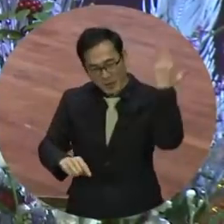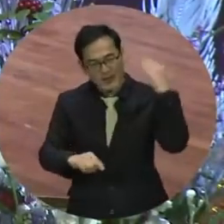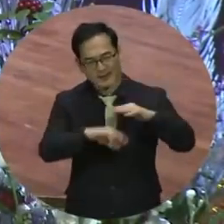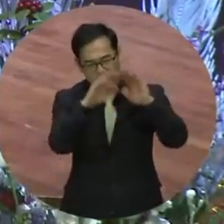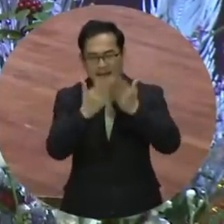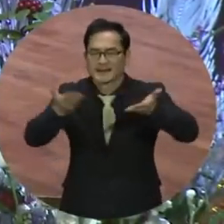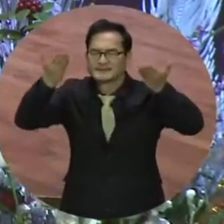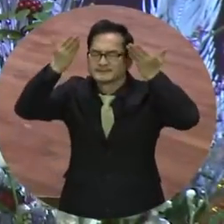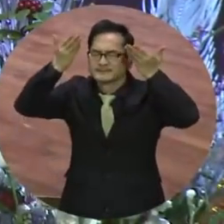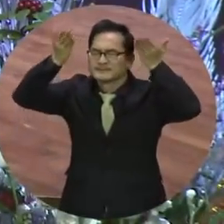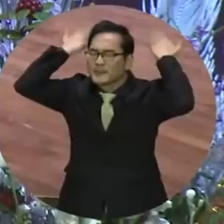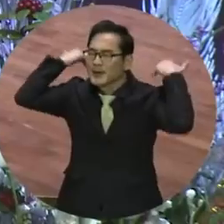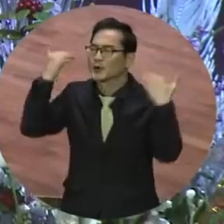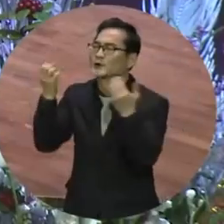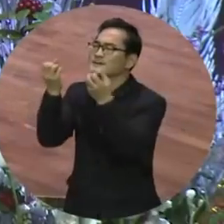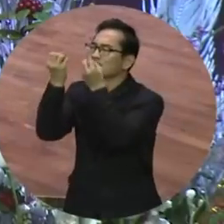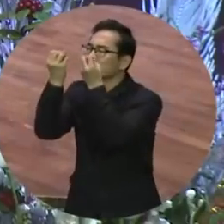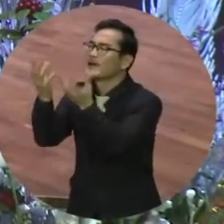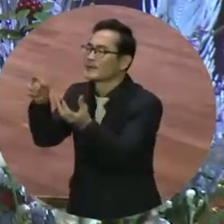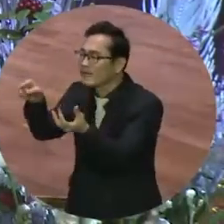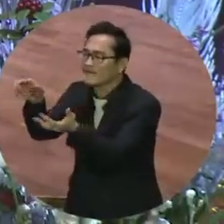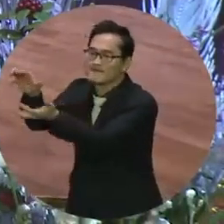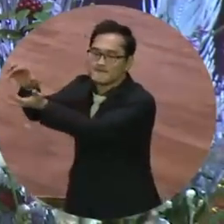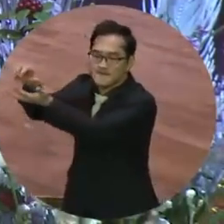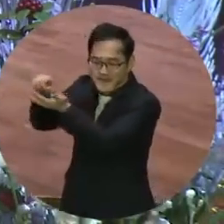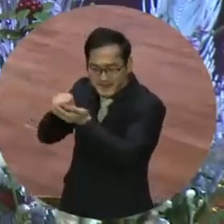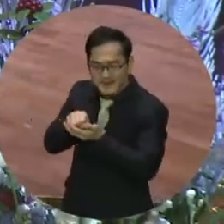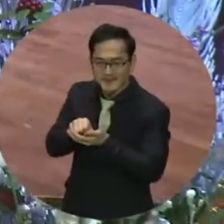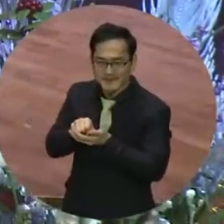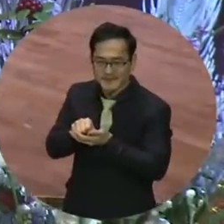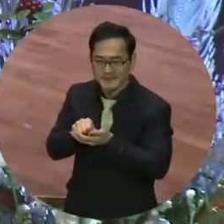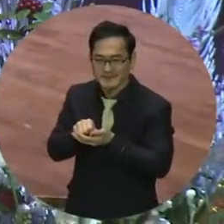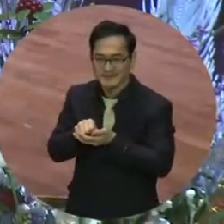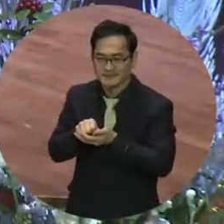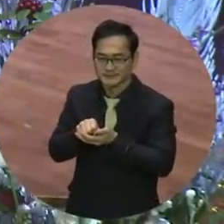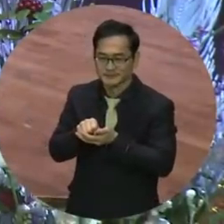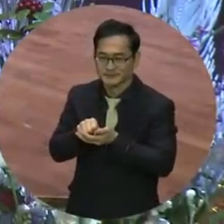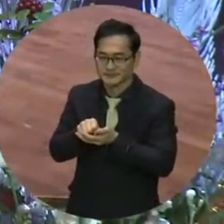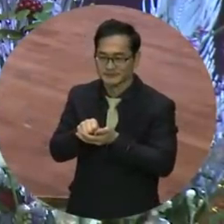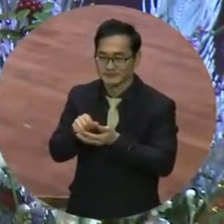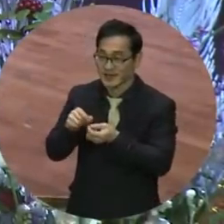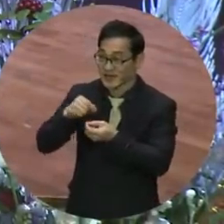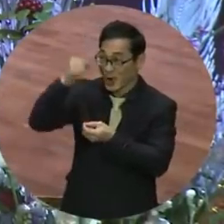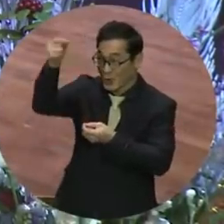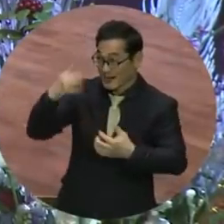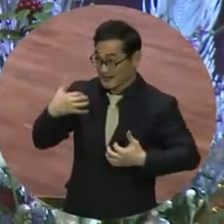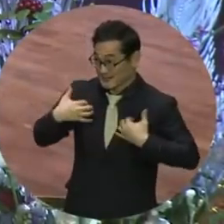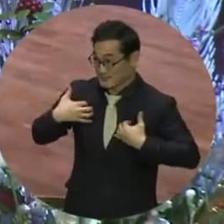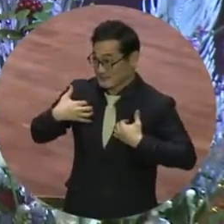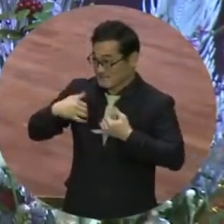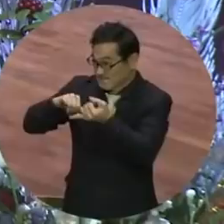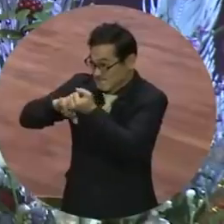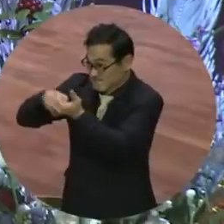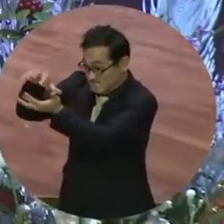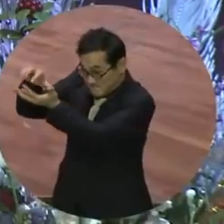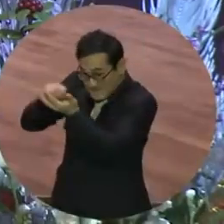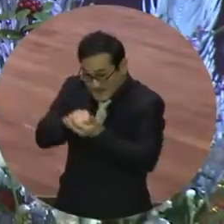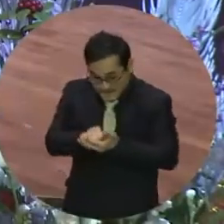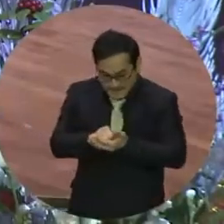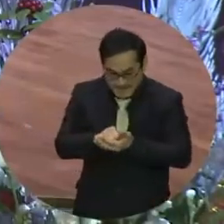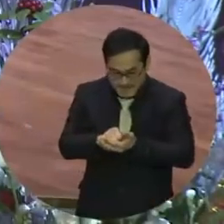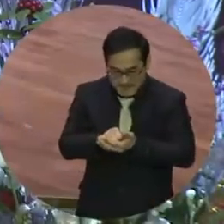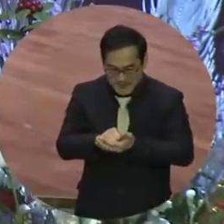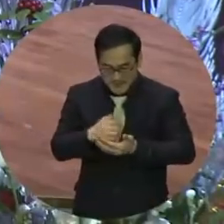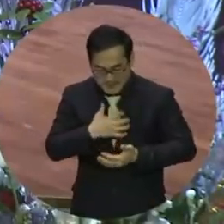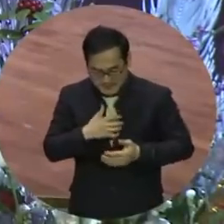이제부터 내가 영원히 뺏기지 않는 이 기쁨을 소유하는 삶을 새해는 살아갈 것이다.